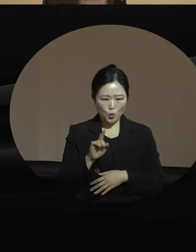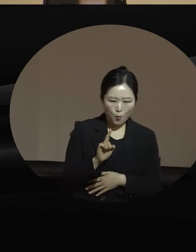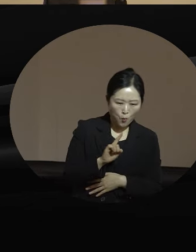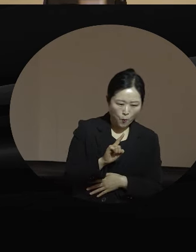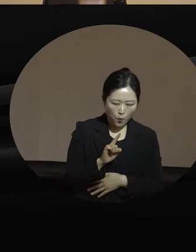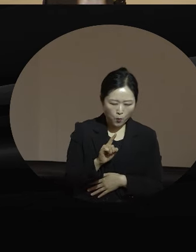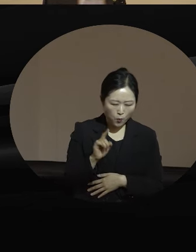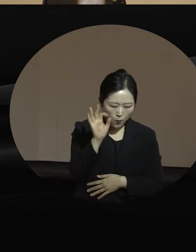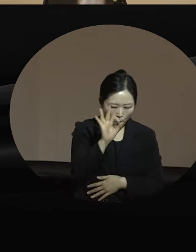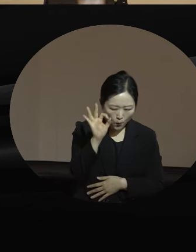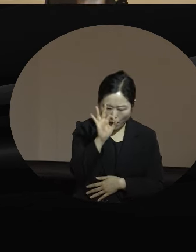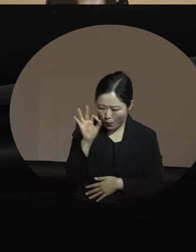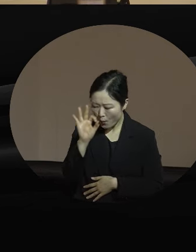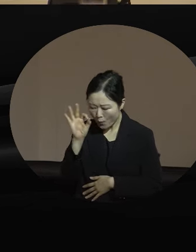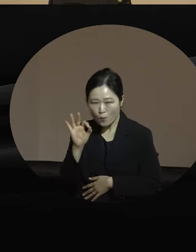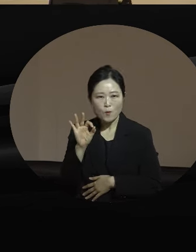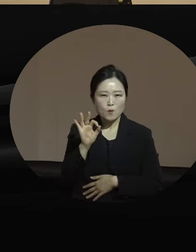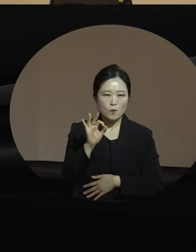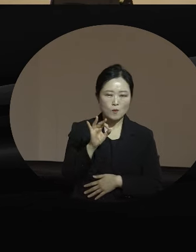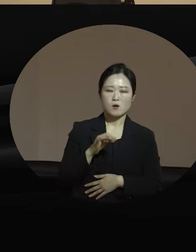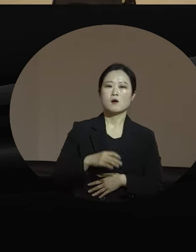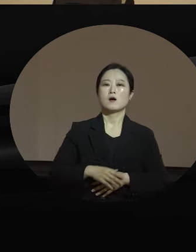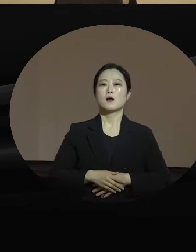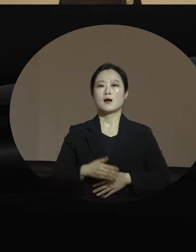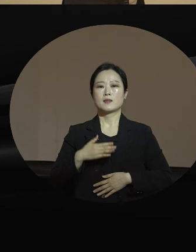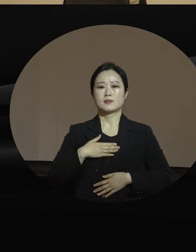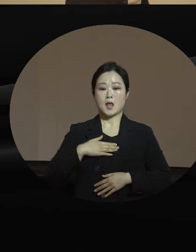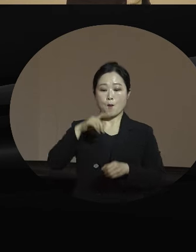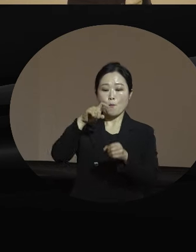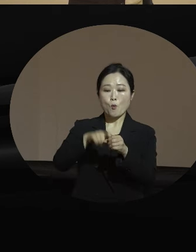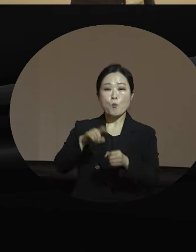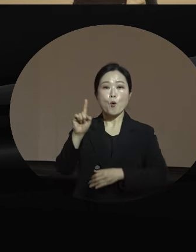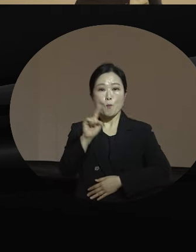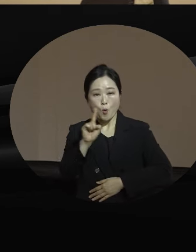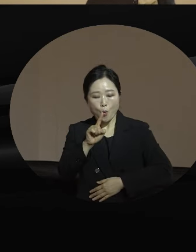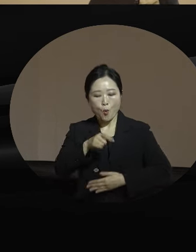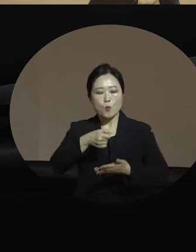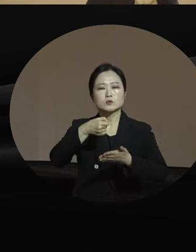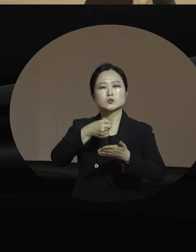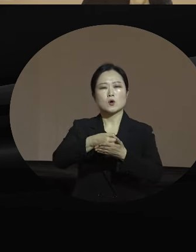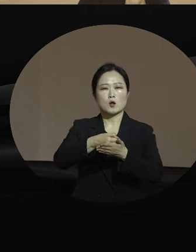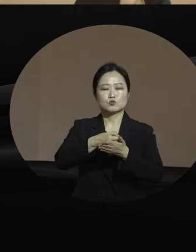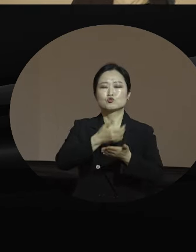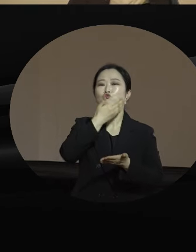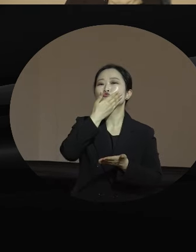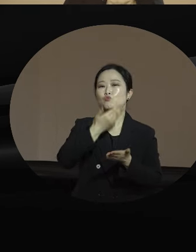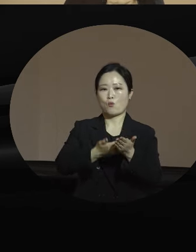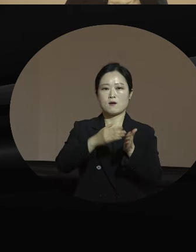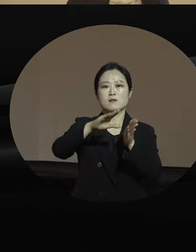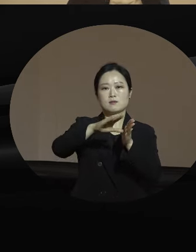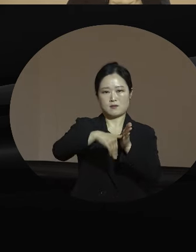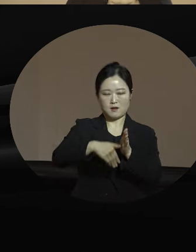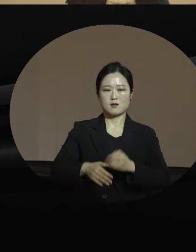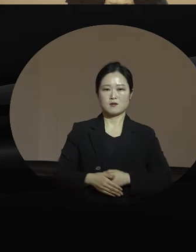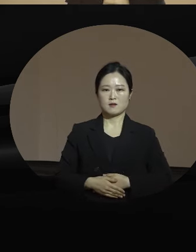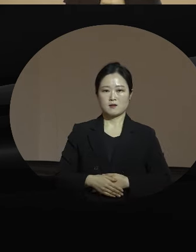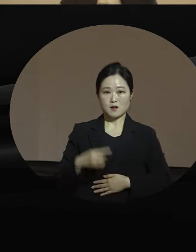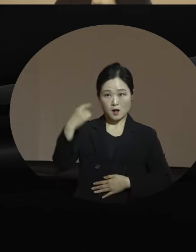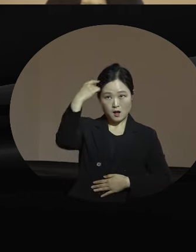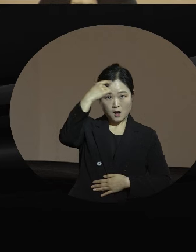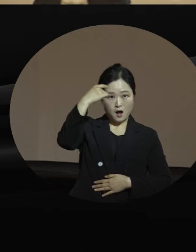조절하고 사회적 관계도 맺고 인생의 목표도 정하는 이런 여러 가지 과업들을 하는 시기예요. 그러니까 뇌는 리모델링하고 있고